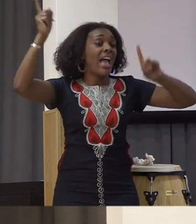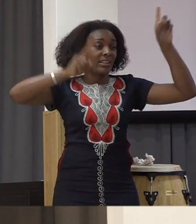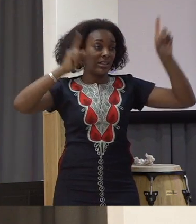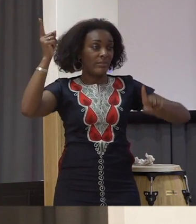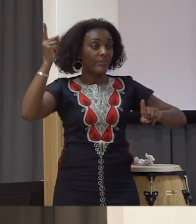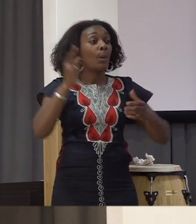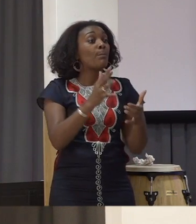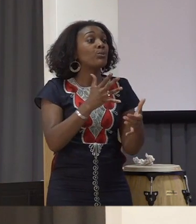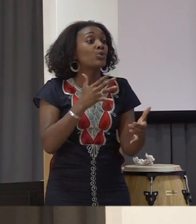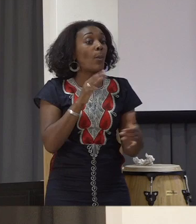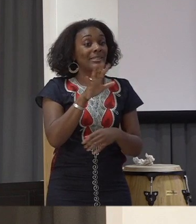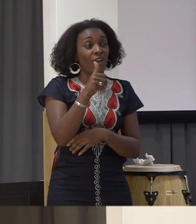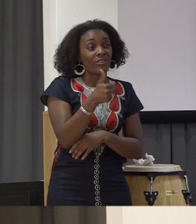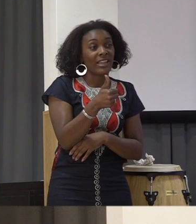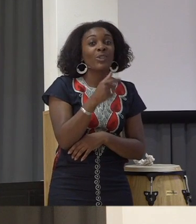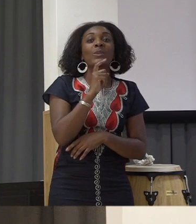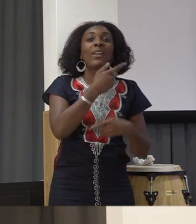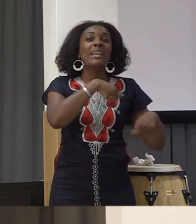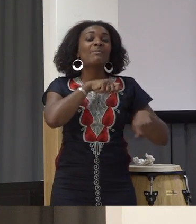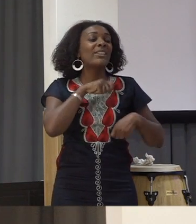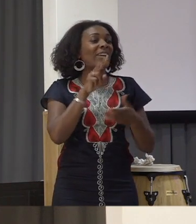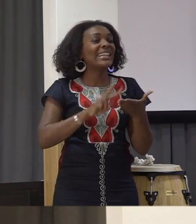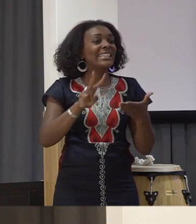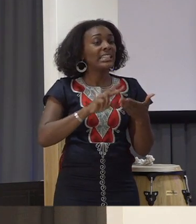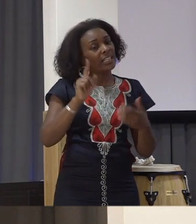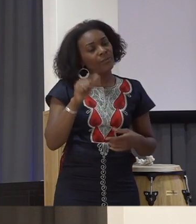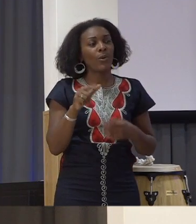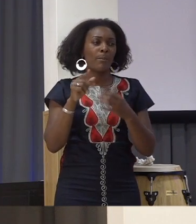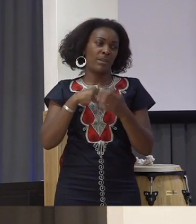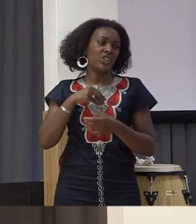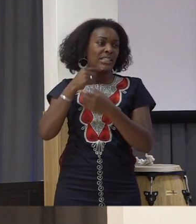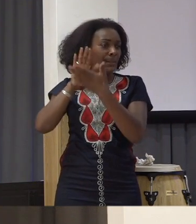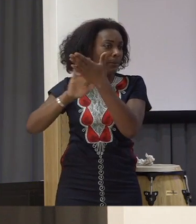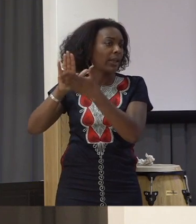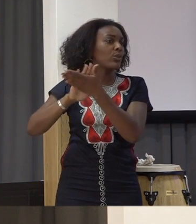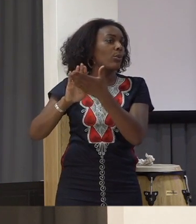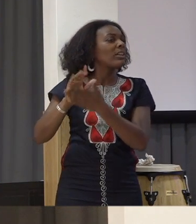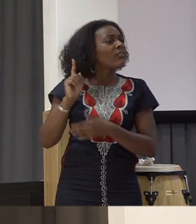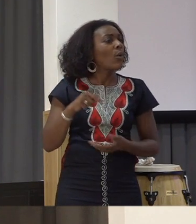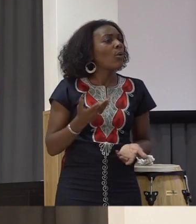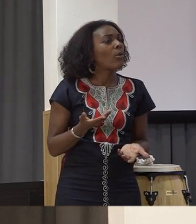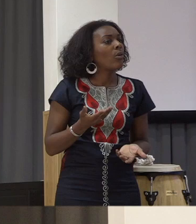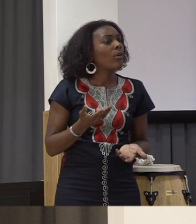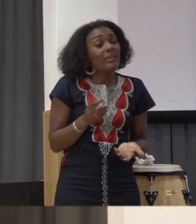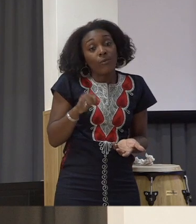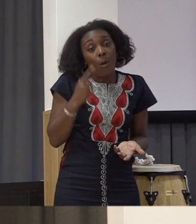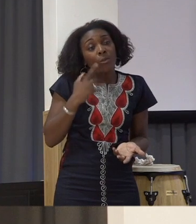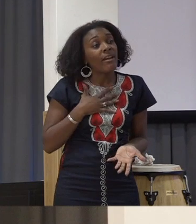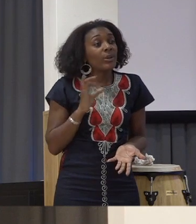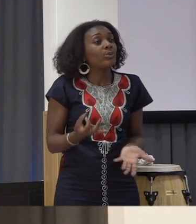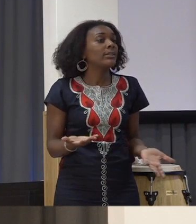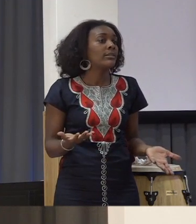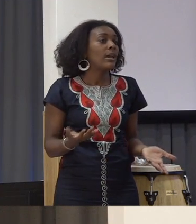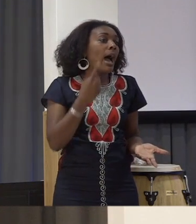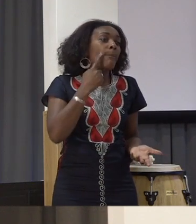devons reconnaître nos péchés, devons confesser nos fautes. Personnellement, je pense, que j'en fais pas une doctrine, mais je pense qu'il ne se passe pas un